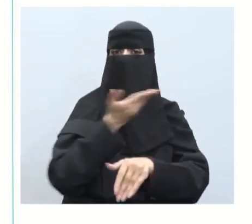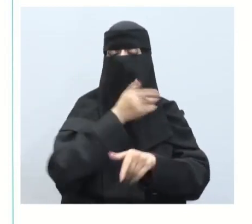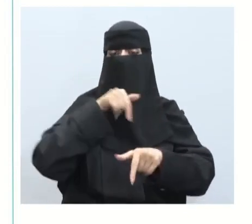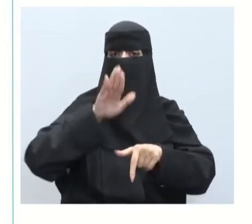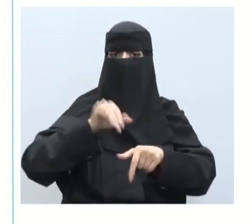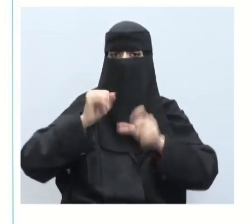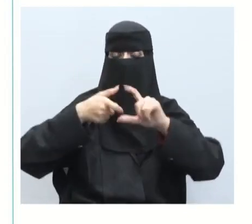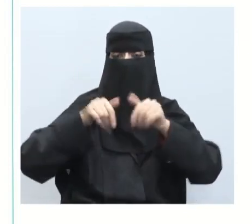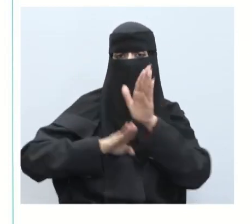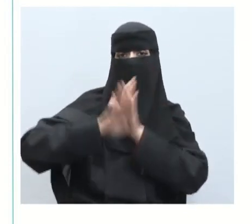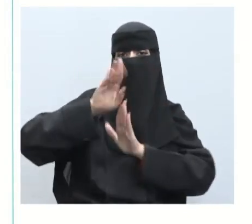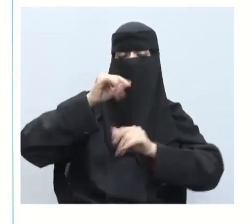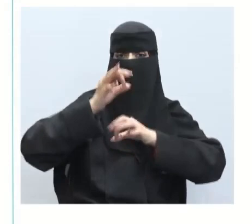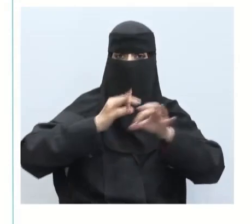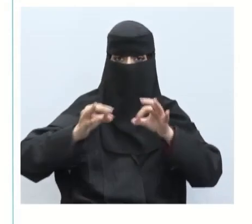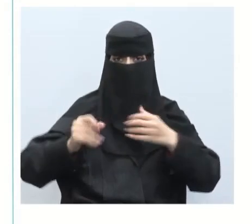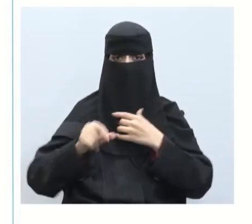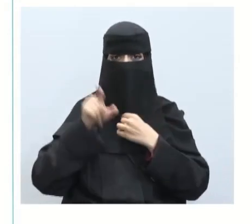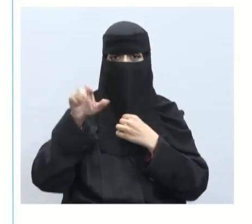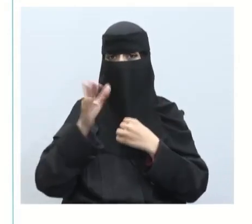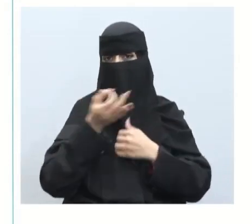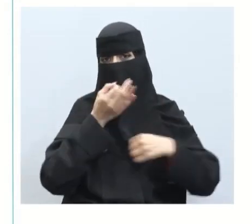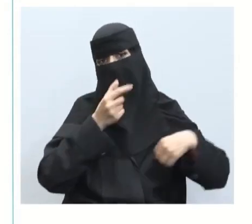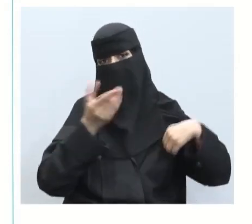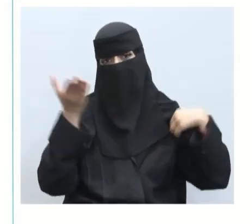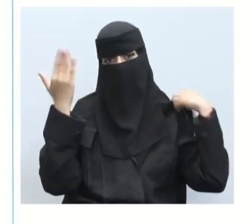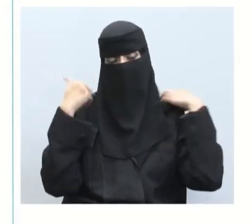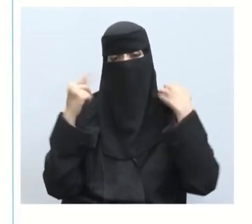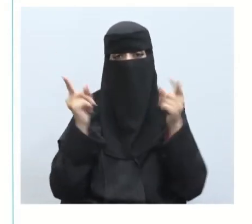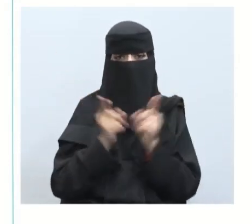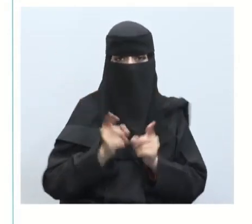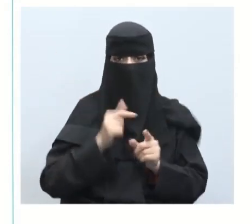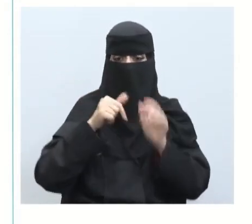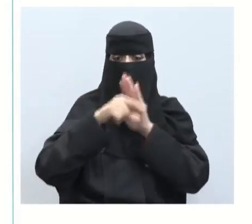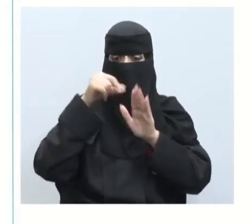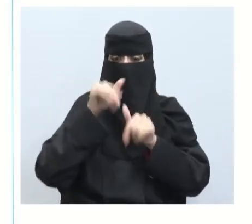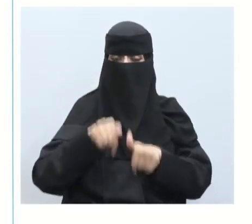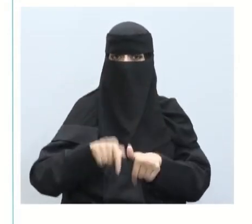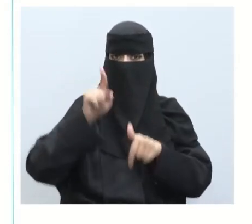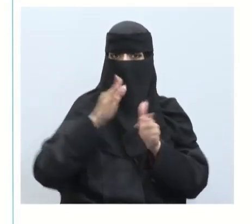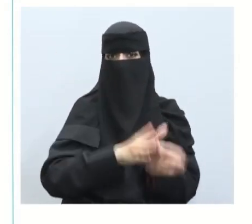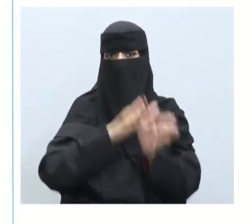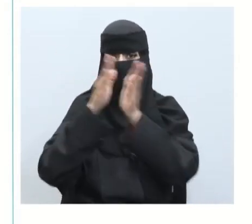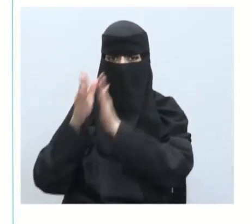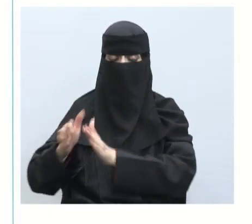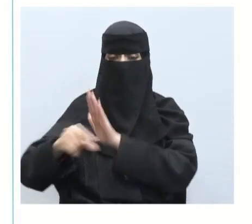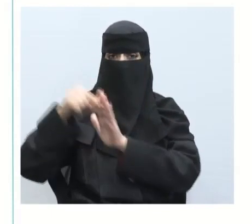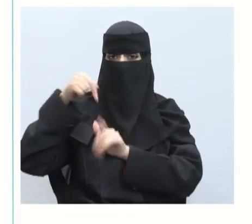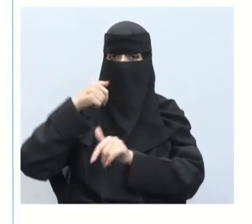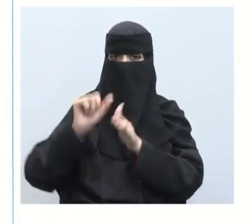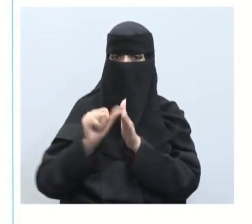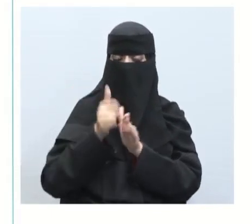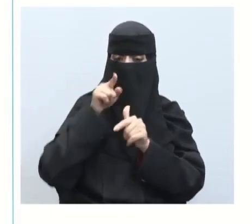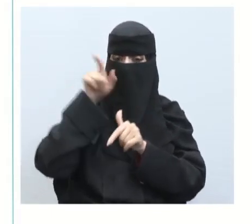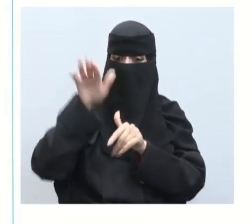المنظمات وتطوير استراتيجيتها هذا ما تحدثنا عنه بشكل مختصر في الدرس السابق اليوم باذن الله نت نقل لدرس جديد